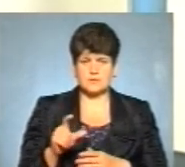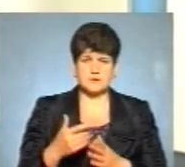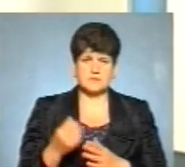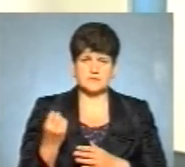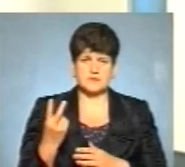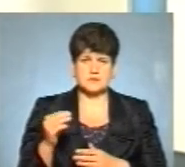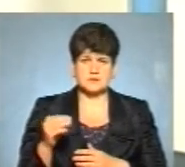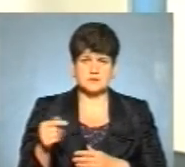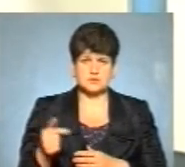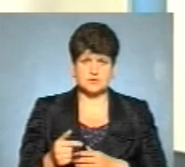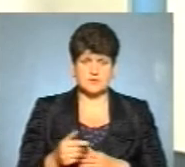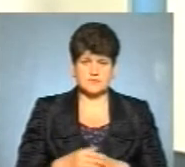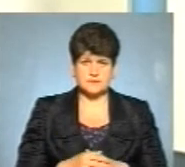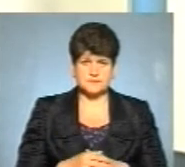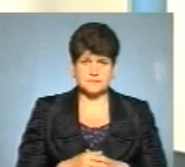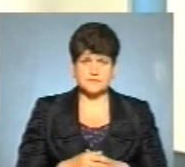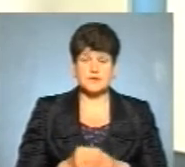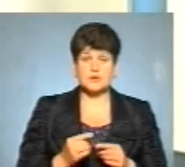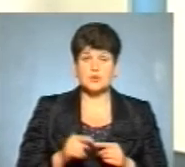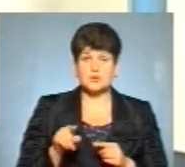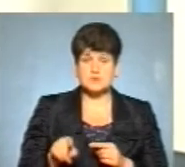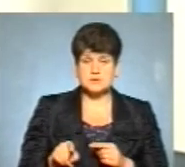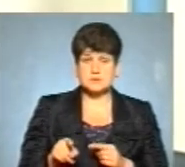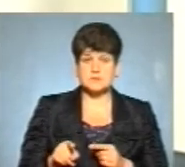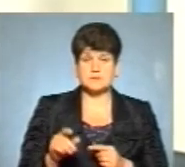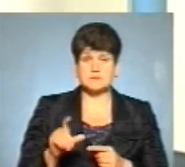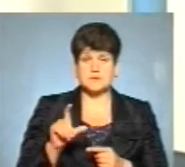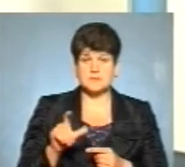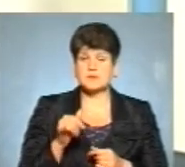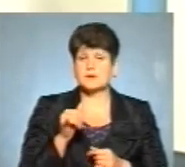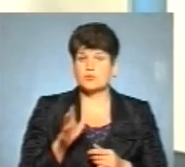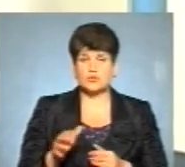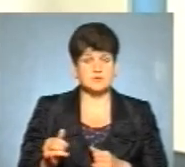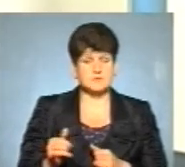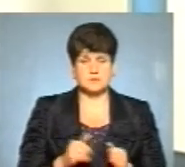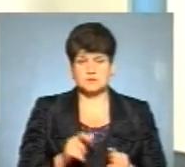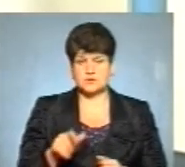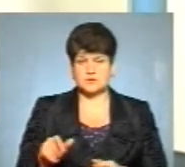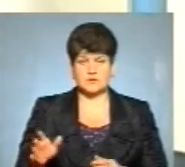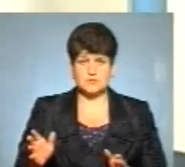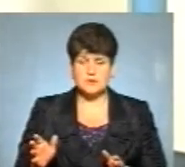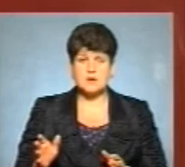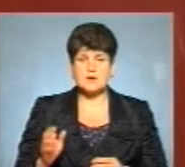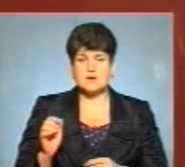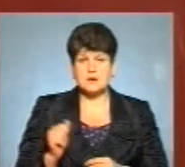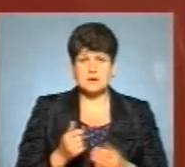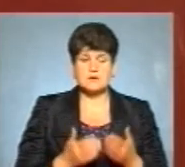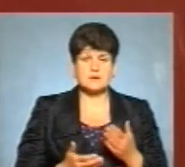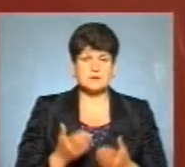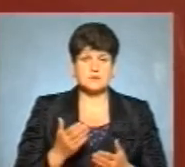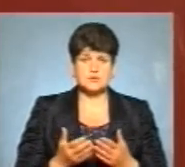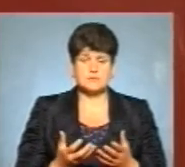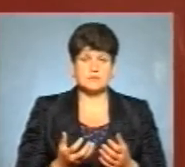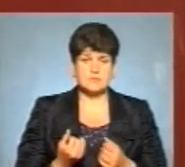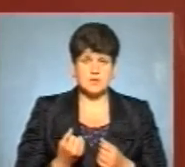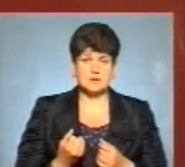12 тисяч гривень, то от цим препаратом ми не можемо забезпечувати пацієнтів. А якщо брати